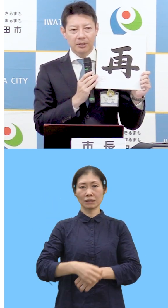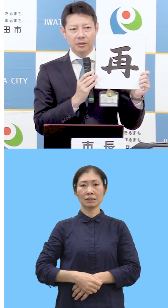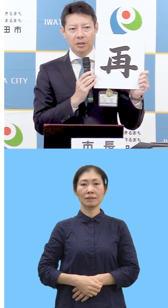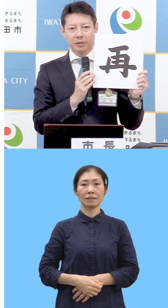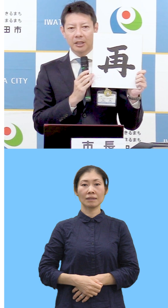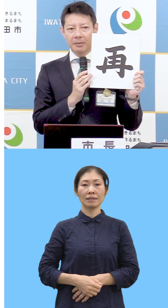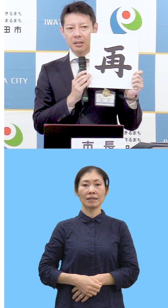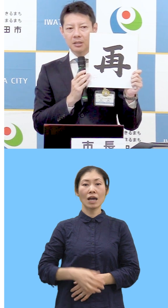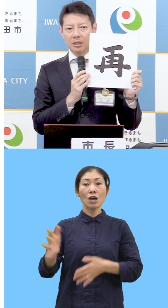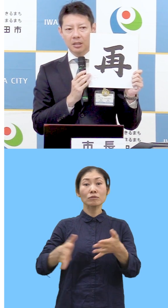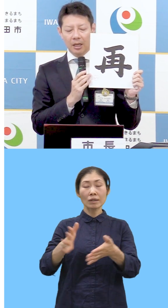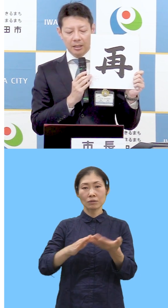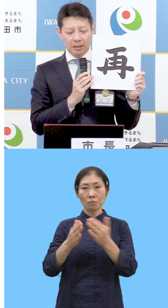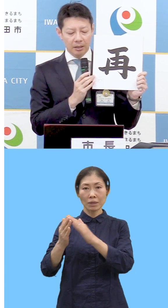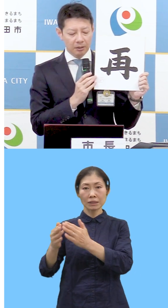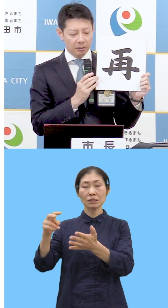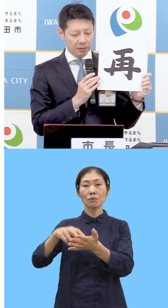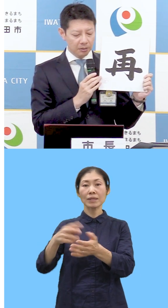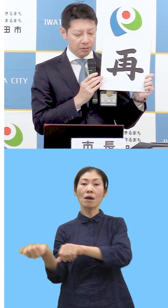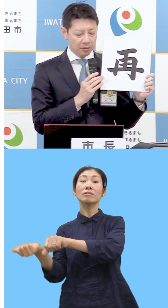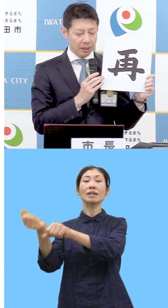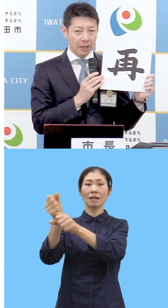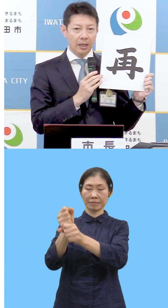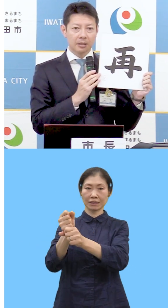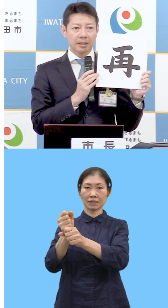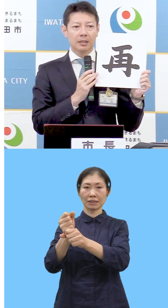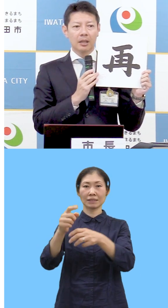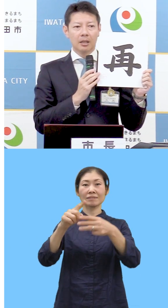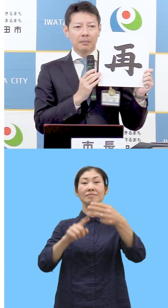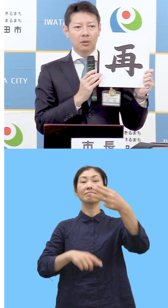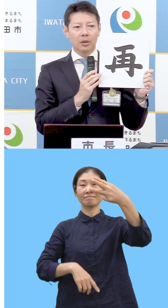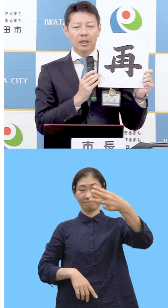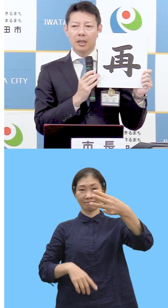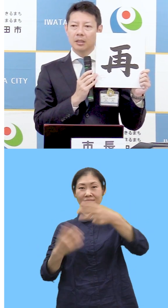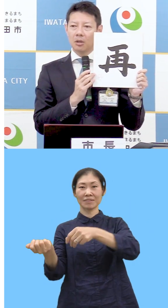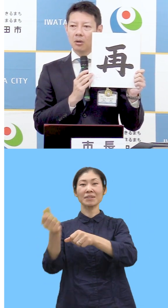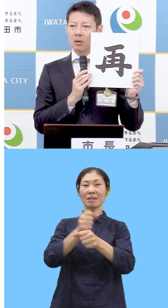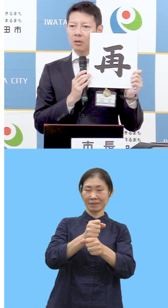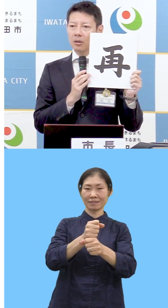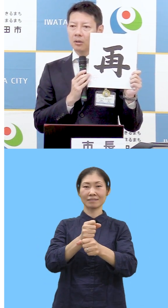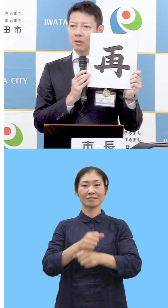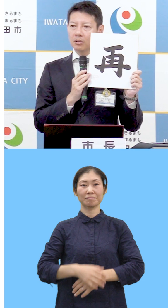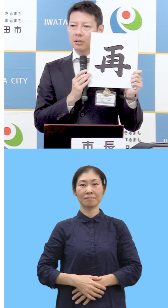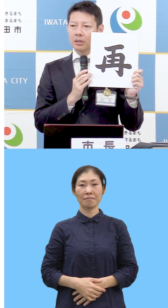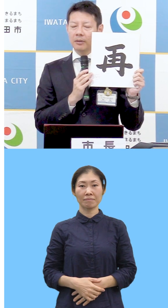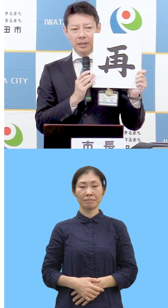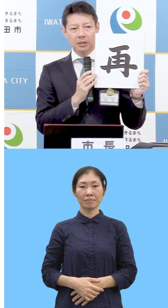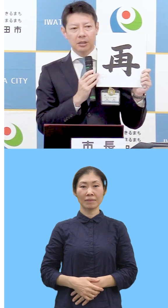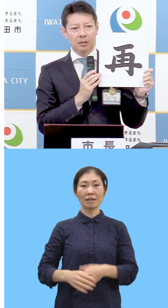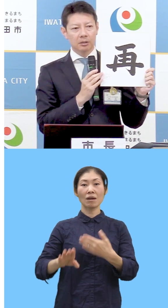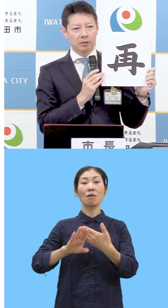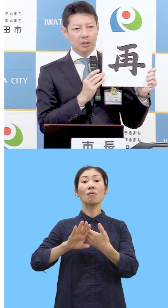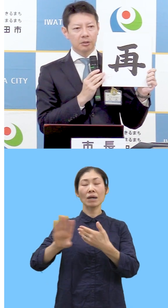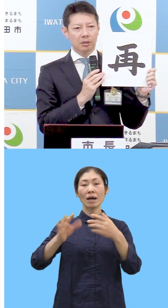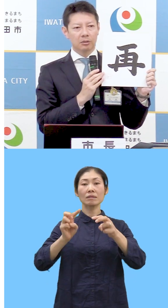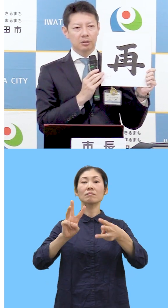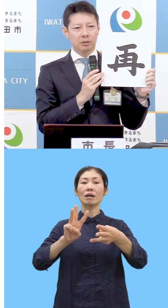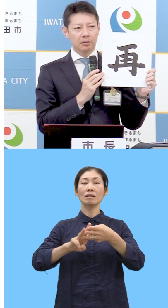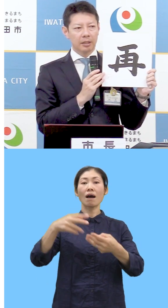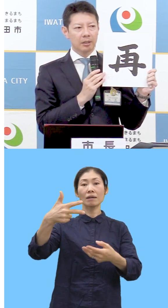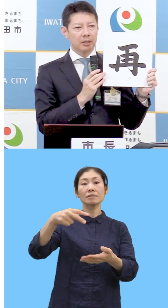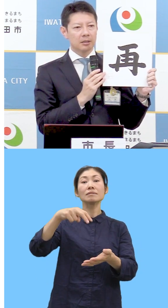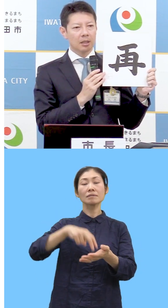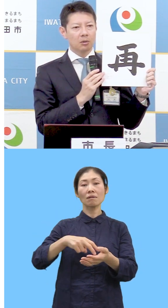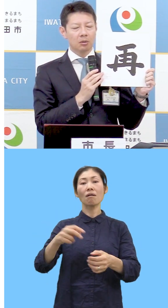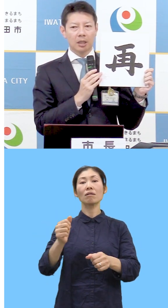ポーツの街として再び1位に返り咲いたということであります。これ以外にも磐田市としての事業